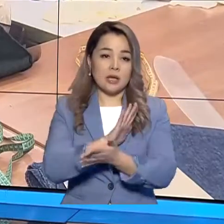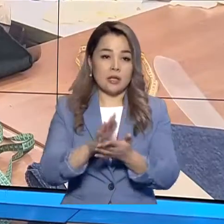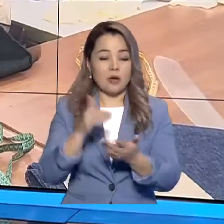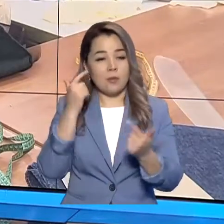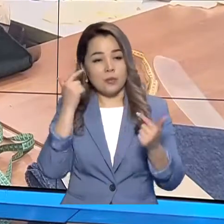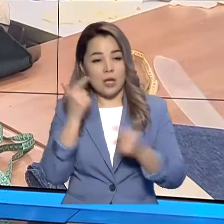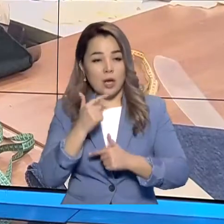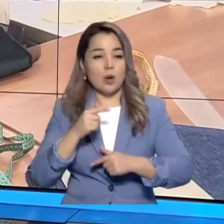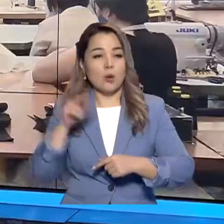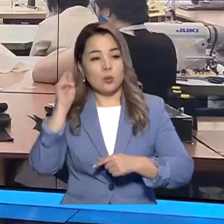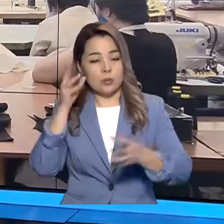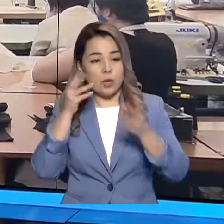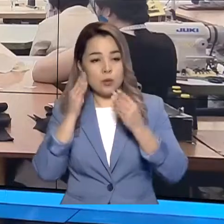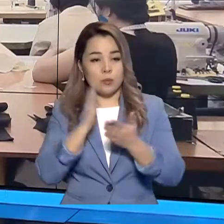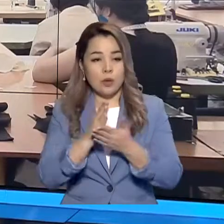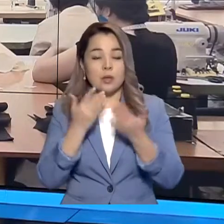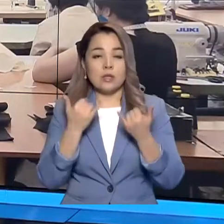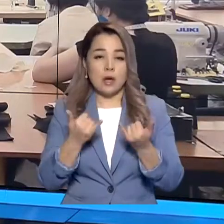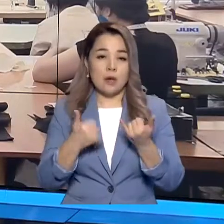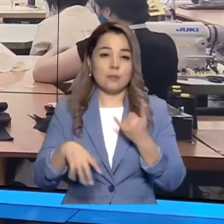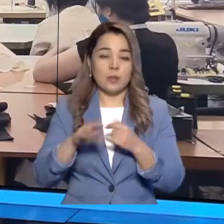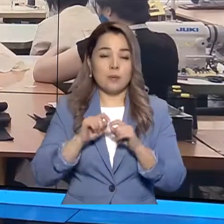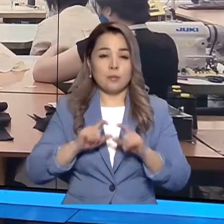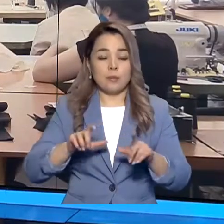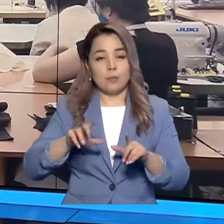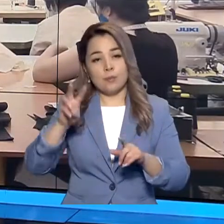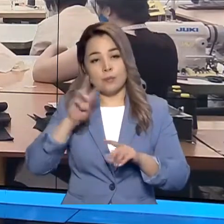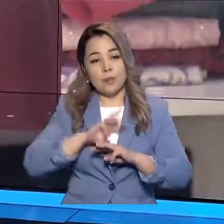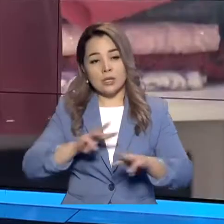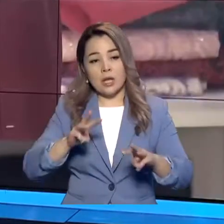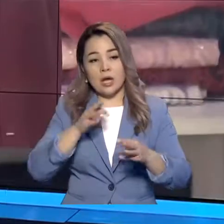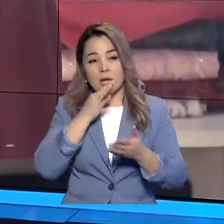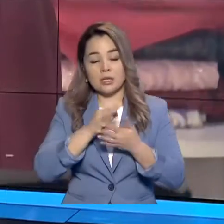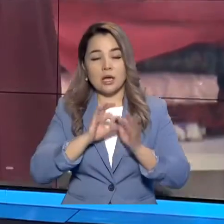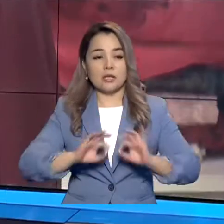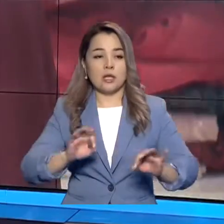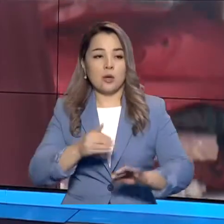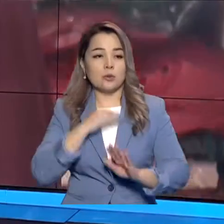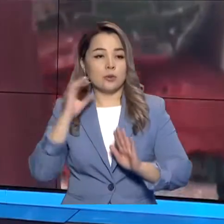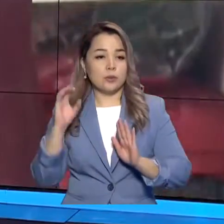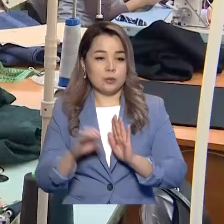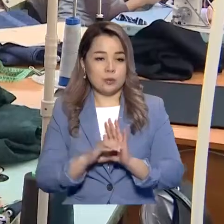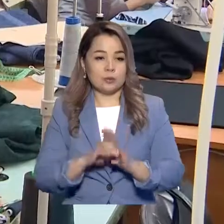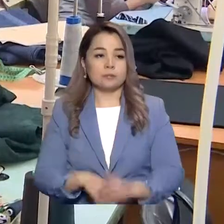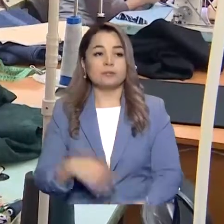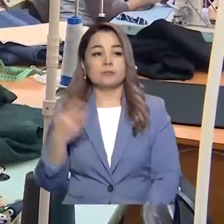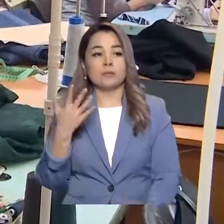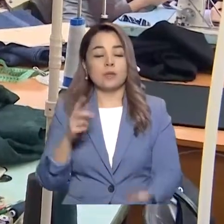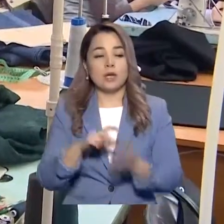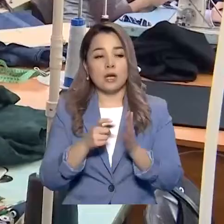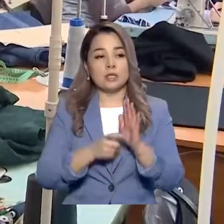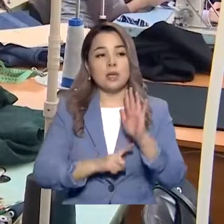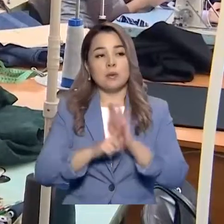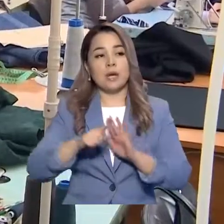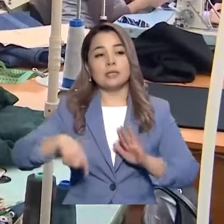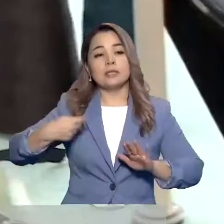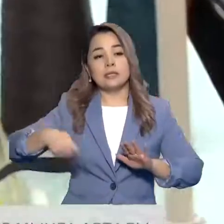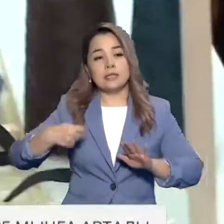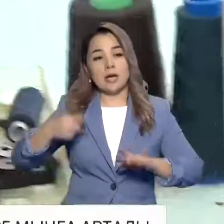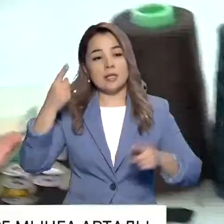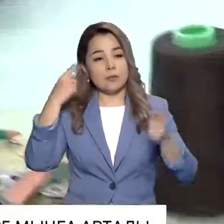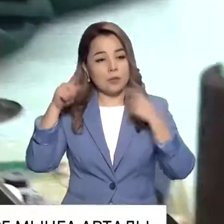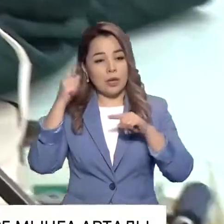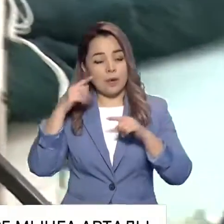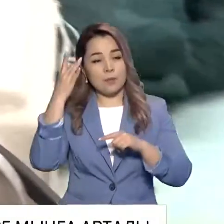білім алмақ. Бұл туралы Білім және ғылым министрлігінде айтылды. Ахмет Балтанова тарқатады. 5-ші сыныптан бастап тігінші дизайнер